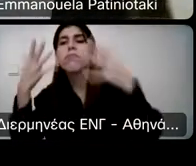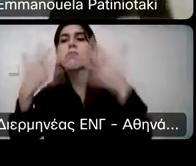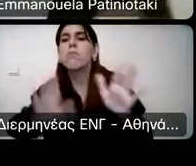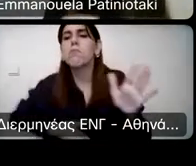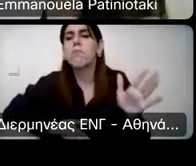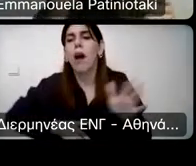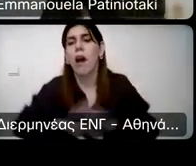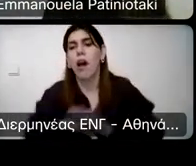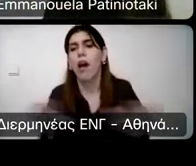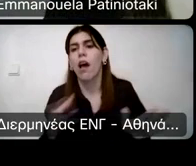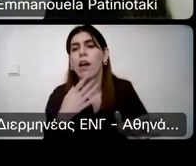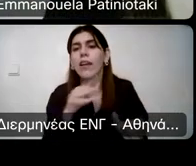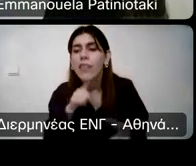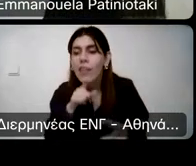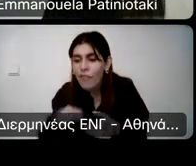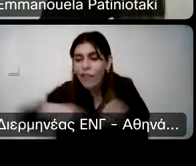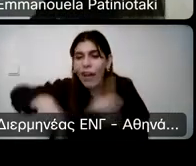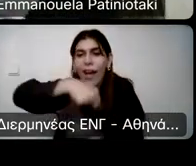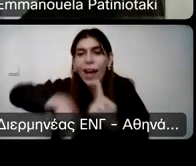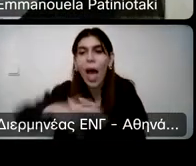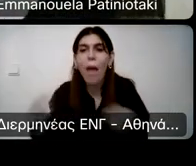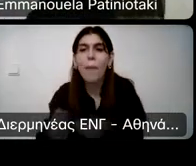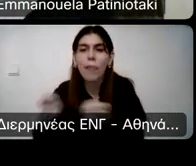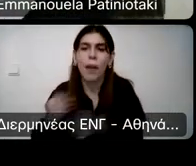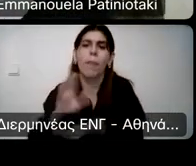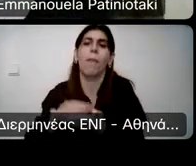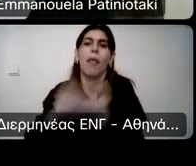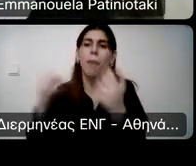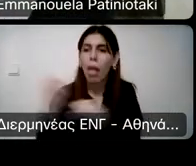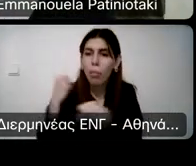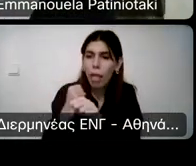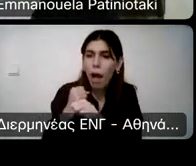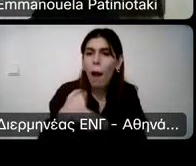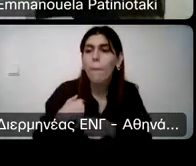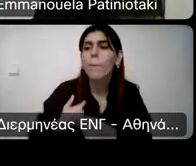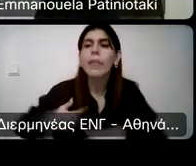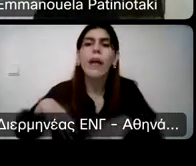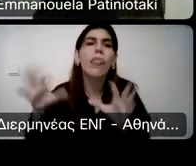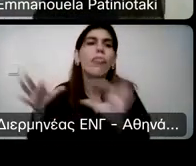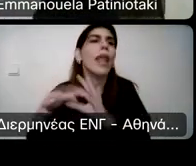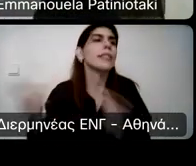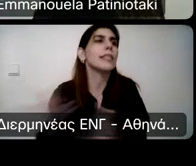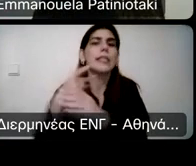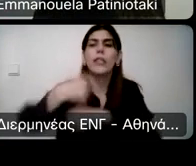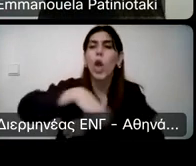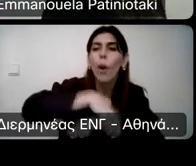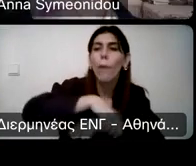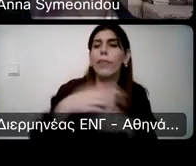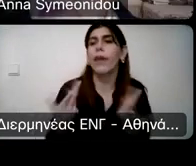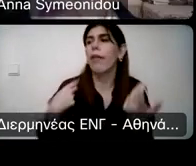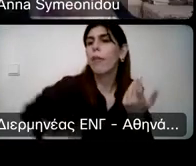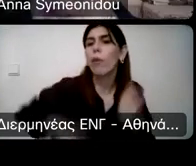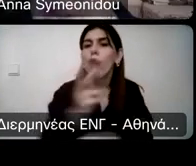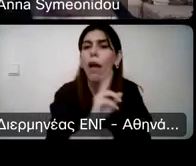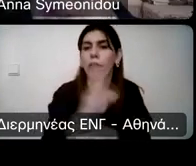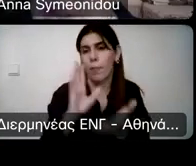υποκλάδο ή μέσα στο συγκεκριμένο κλάδο που μπορεί να μην άπτεται της νομικής, μπορεί να μην άπτεται των δημοσίων εγγράφων. Συγγνώμη, αυτό λοιπόν